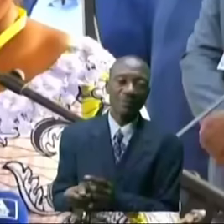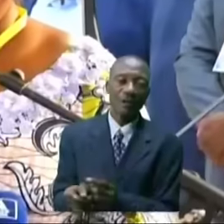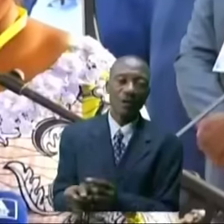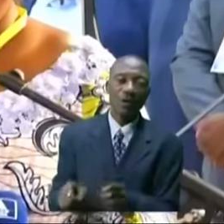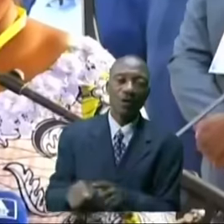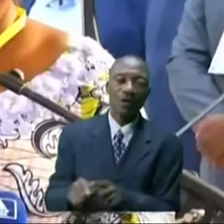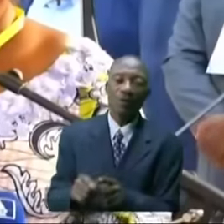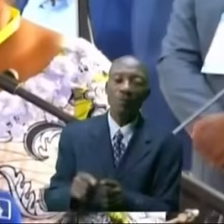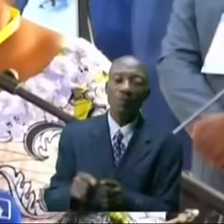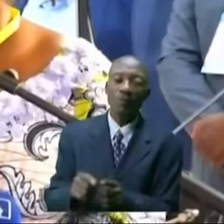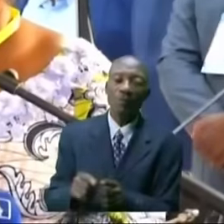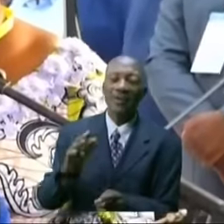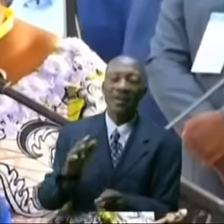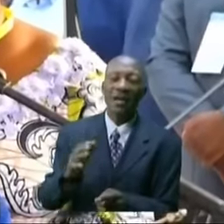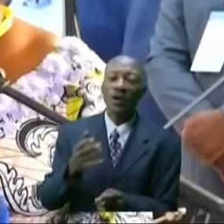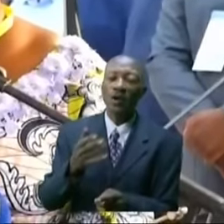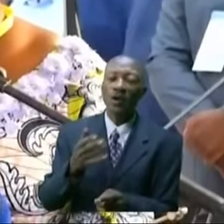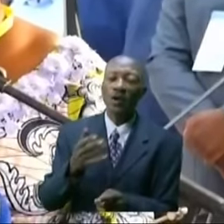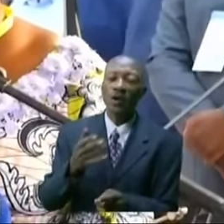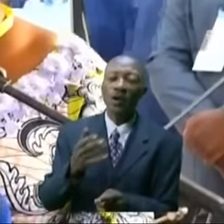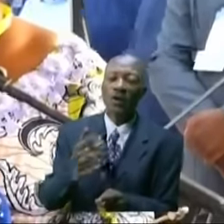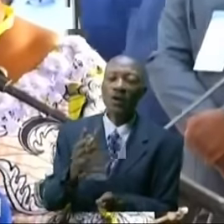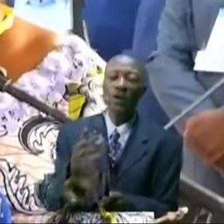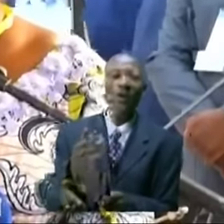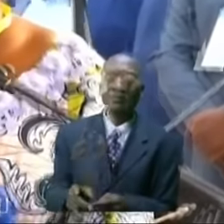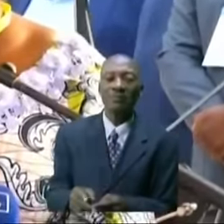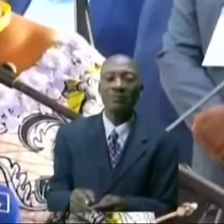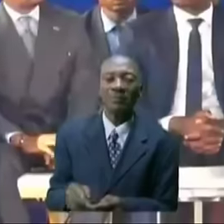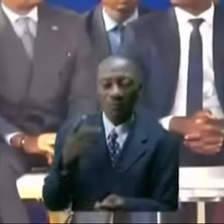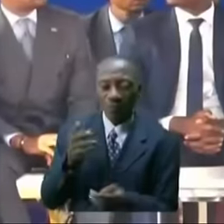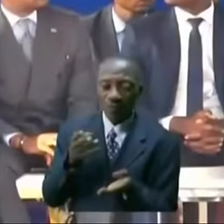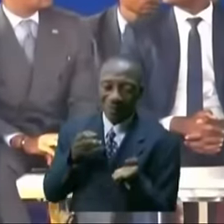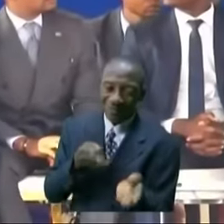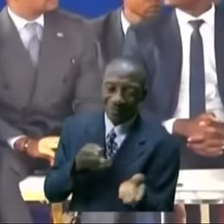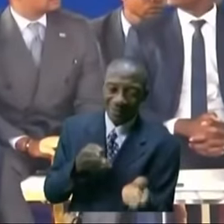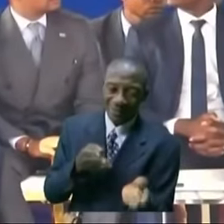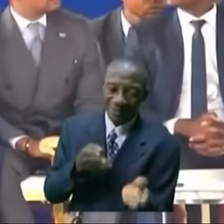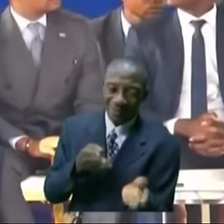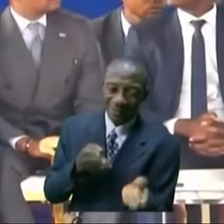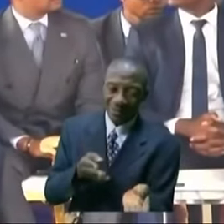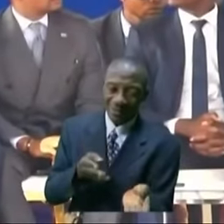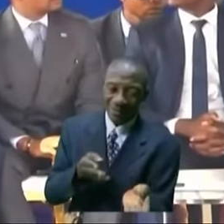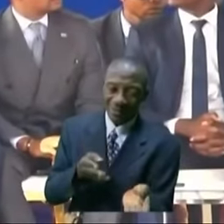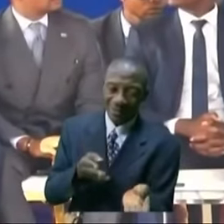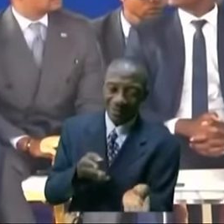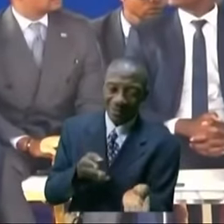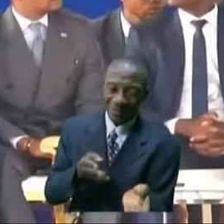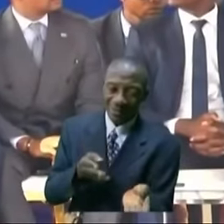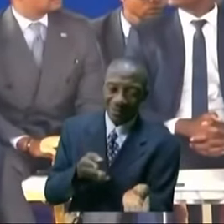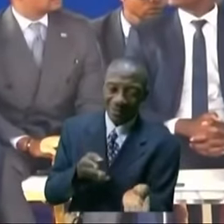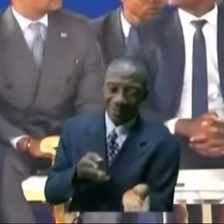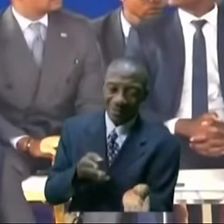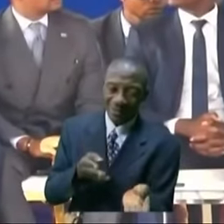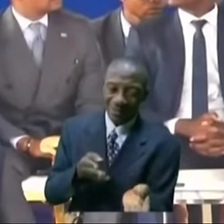le plus rigoureux pour atteindre des nouvelles missions de soins et de formation.